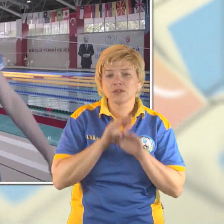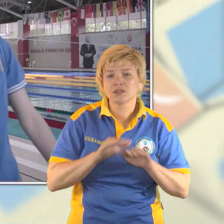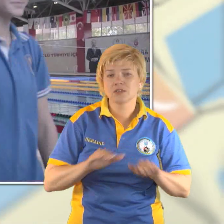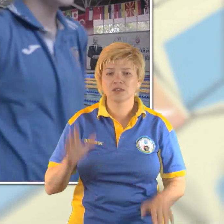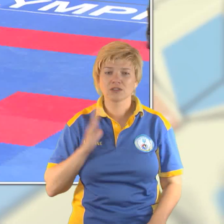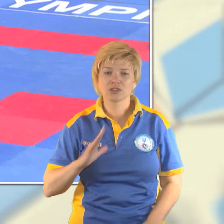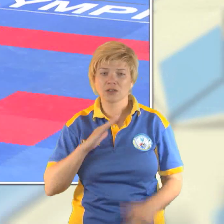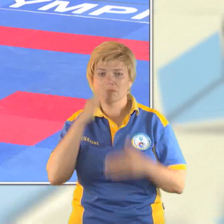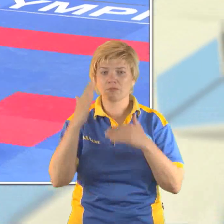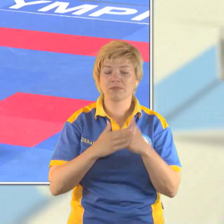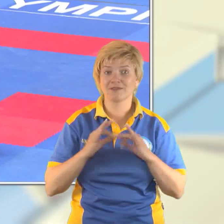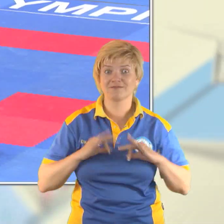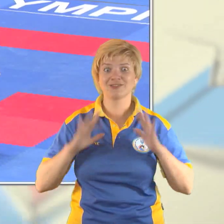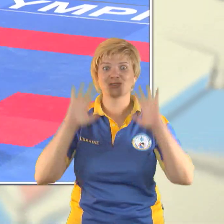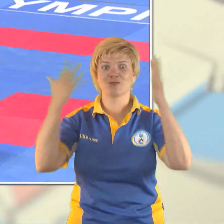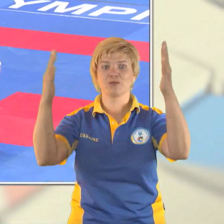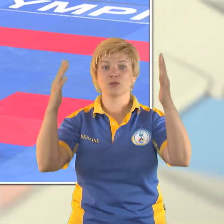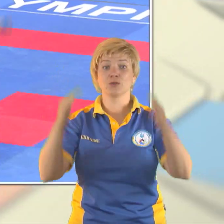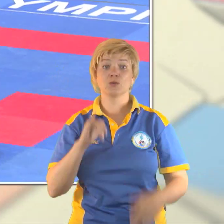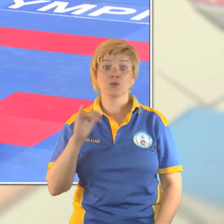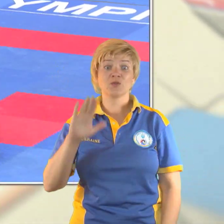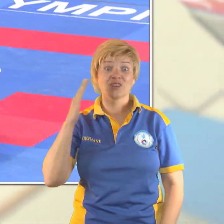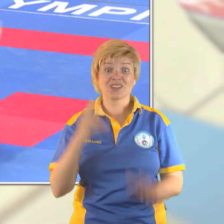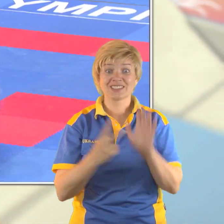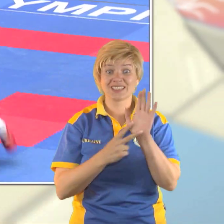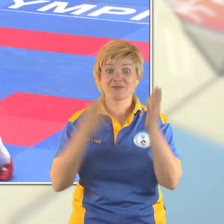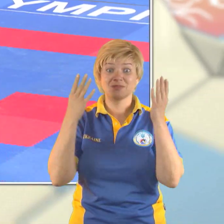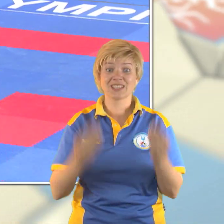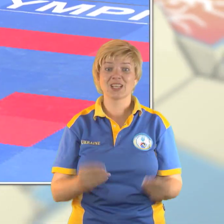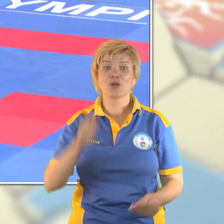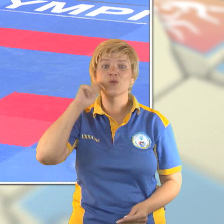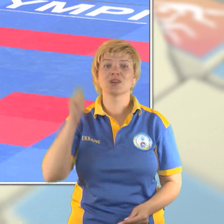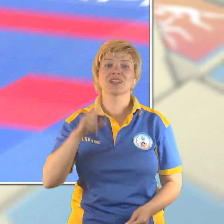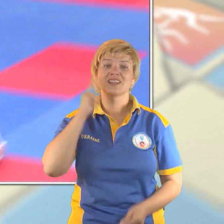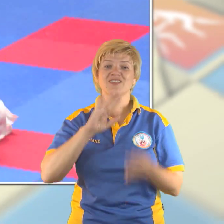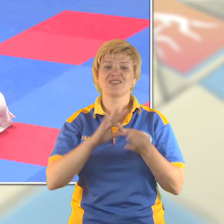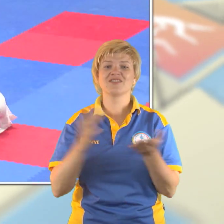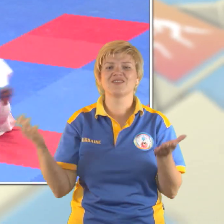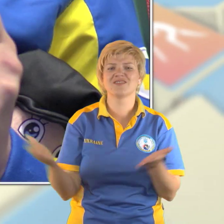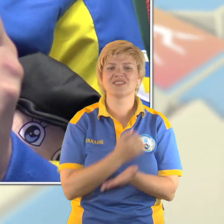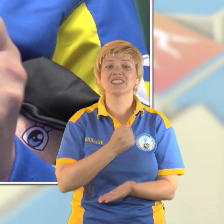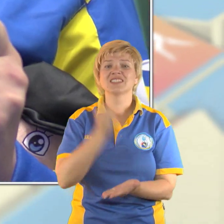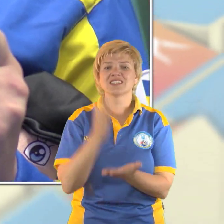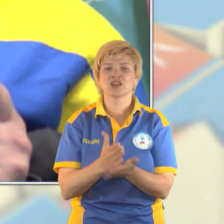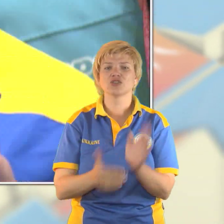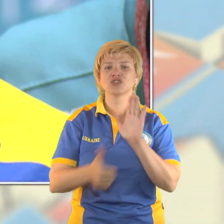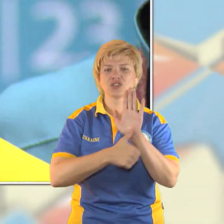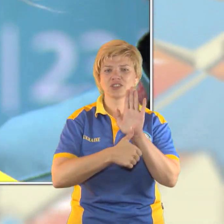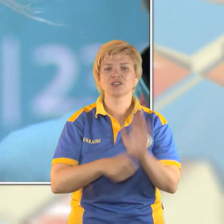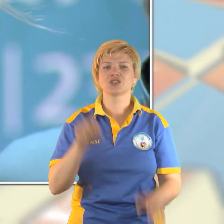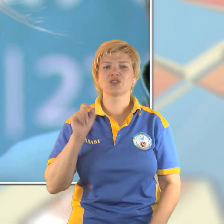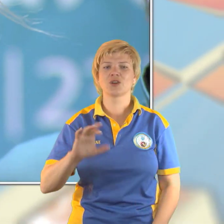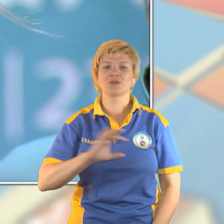перед бурею. У вівторок українські дефлімпійці вибороли одразу 6 золотих медалей і цілу